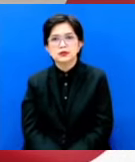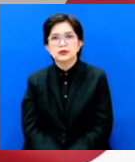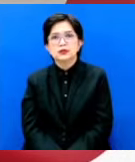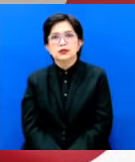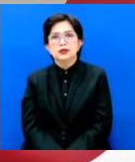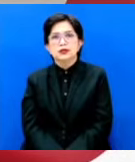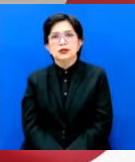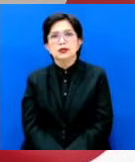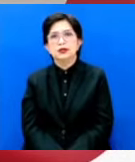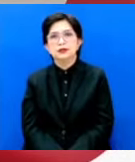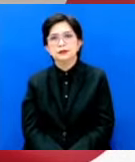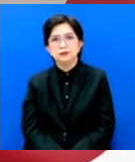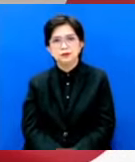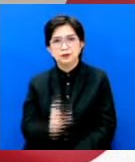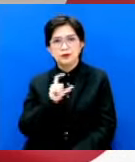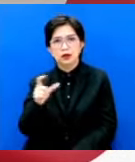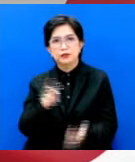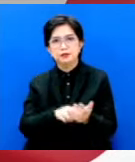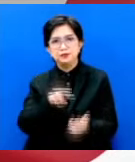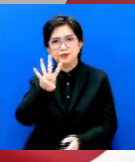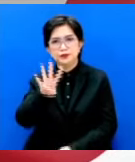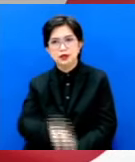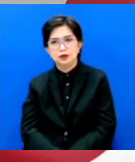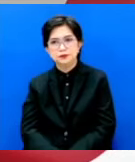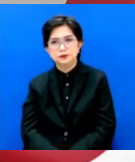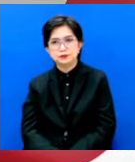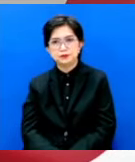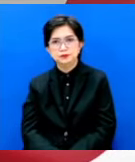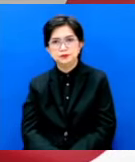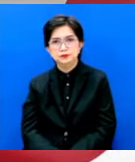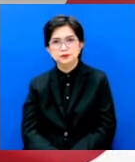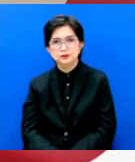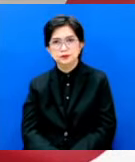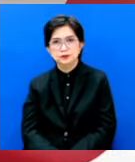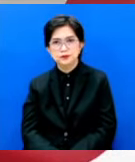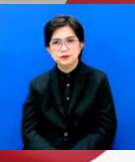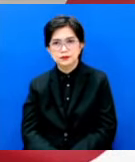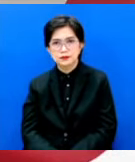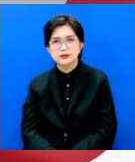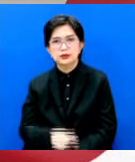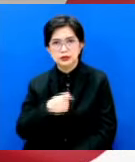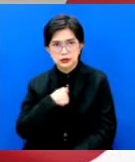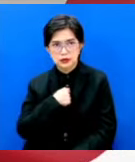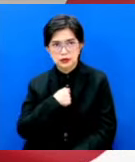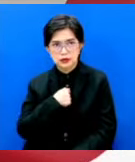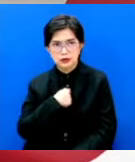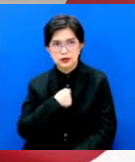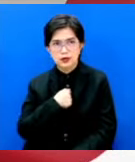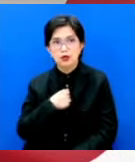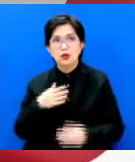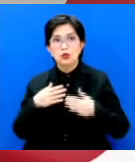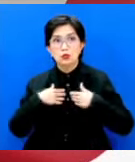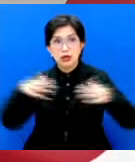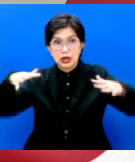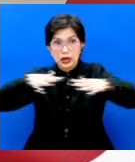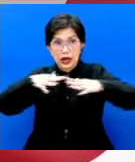jawab pasangankandidatnomor4. Oke,terimakasihkarenasaya dipanggilOndoyangmemilikitanah,jadisaya